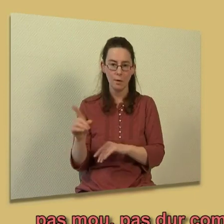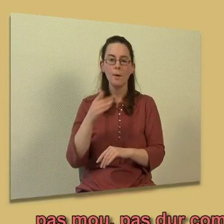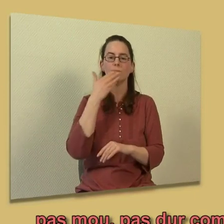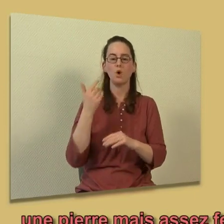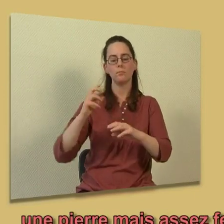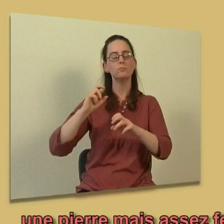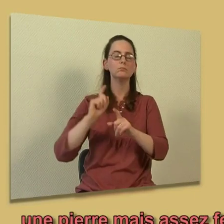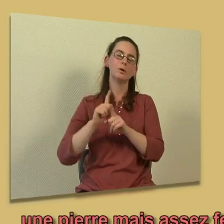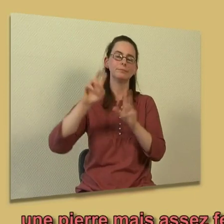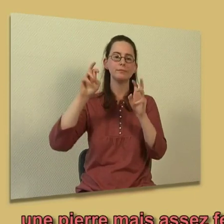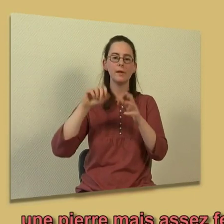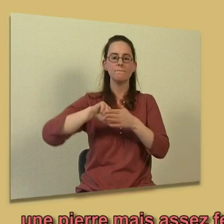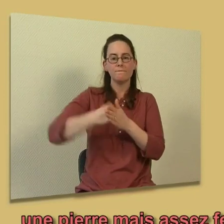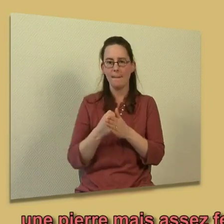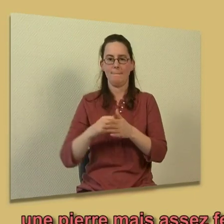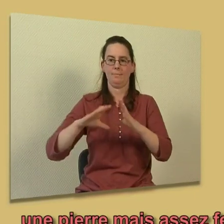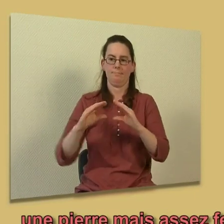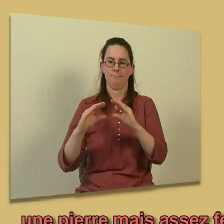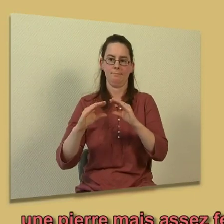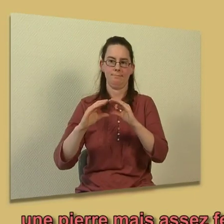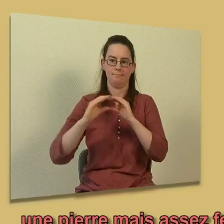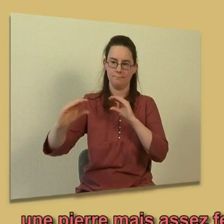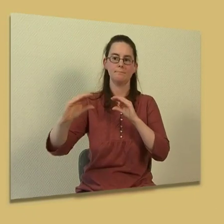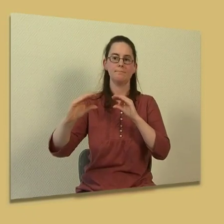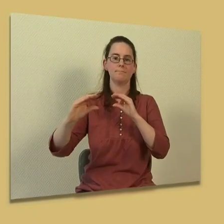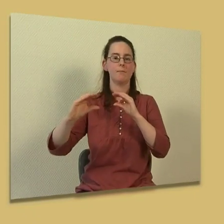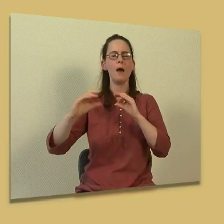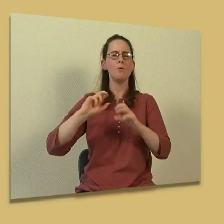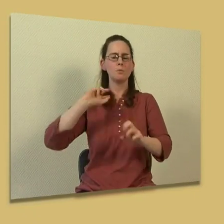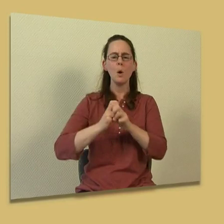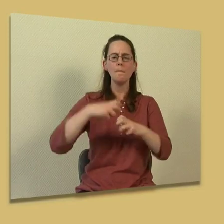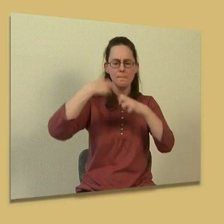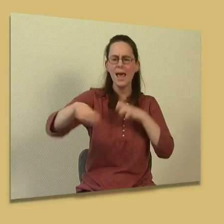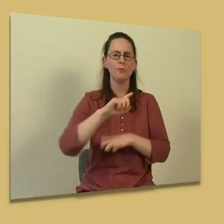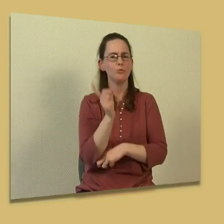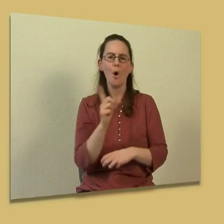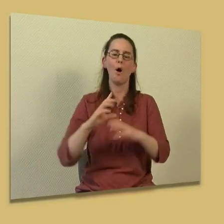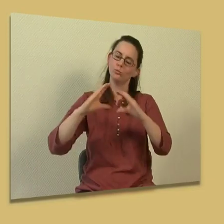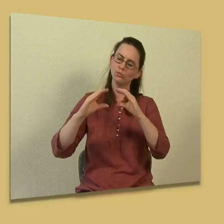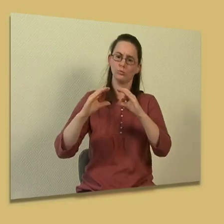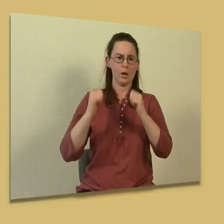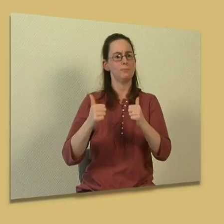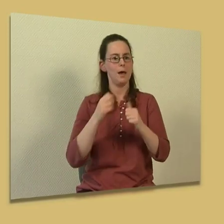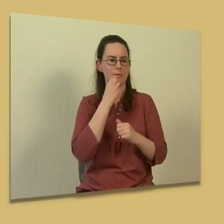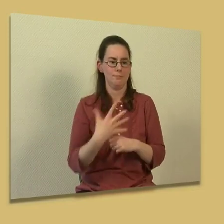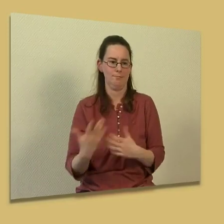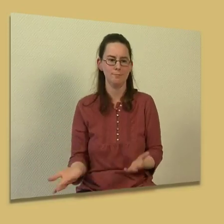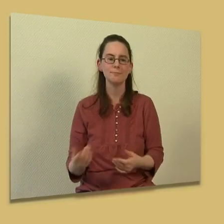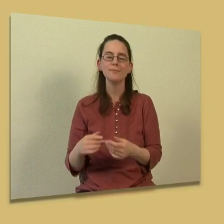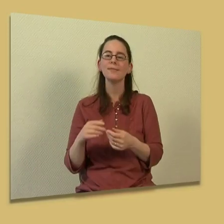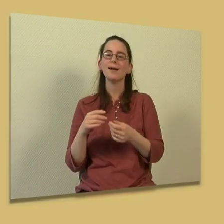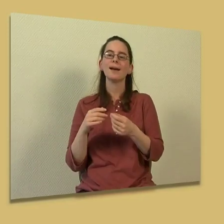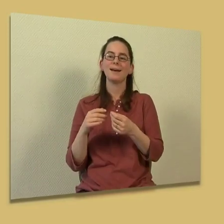Le matelas doit être ferme. Pas mou, pas dur non plus comme une pierre, mais assez